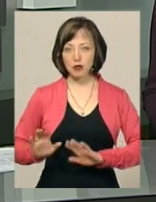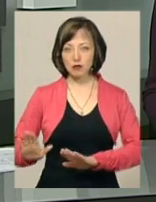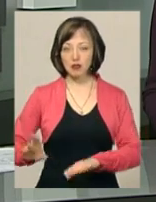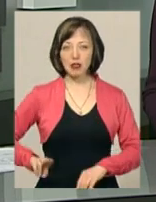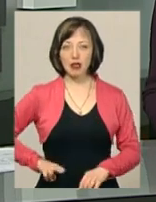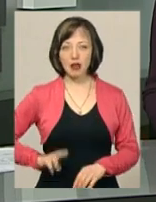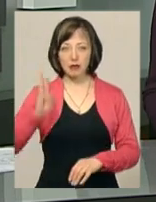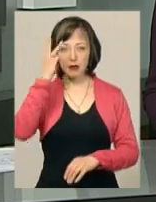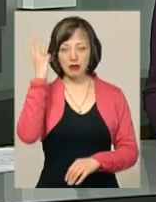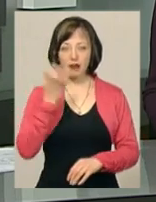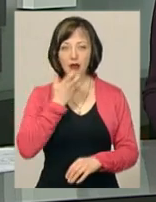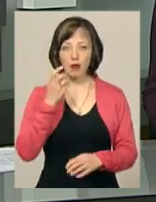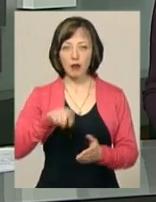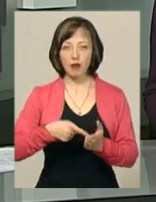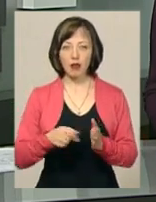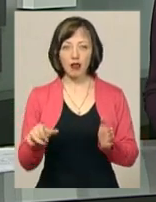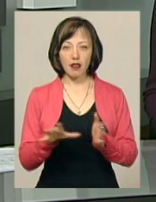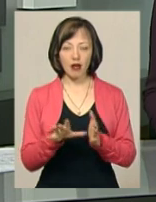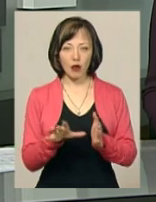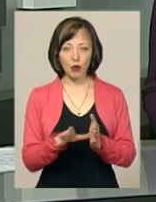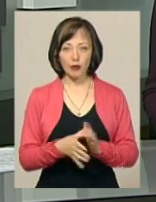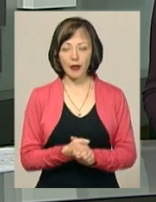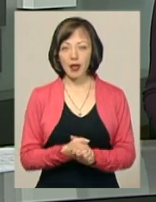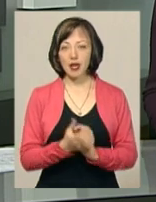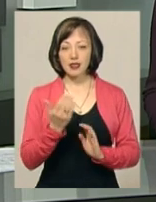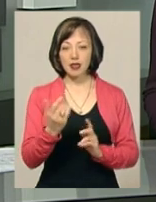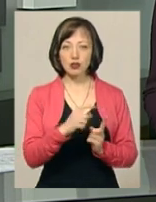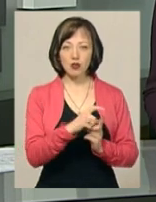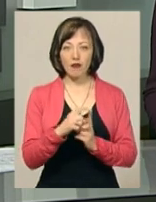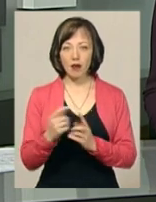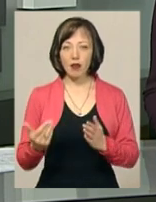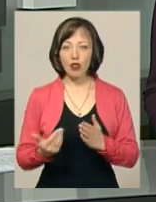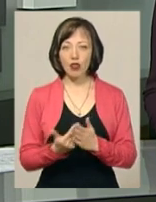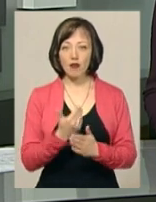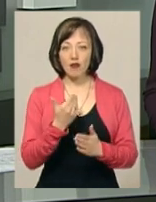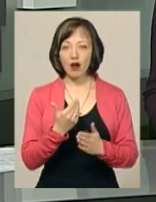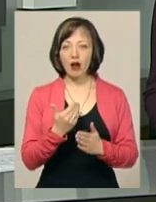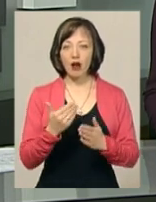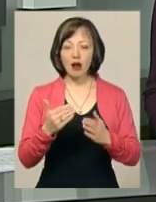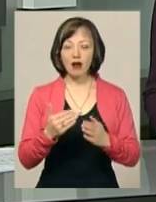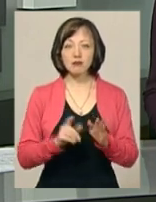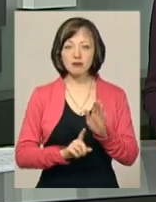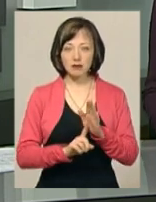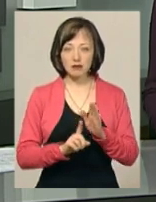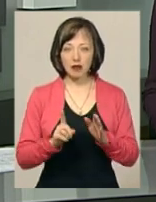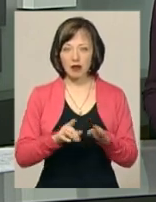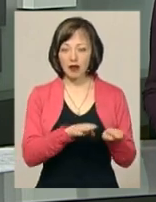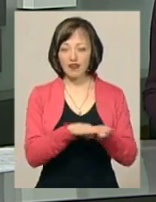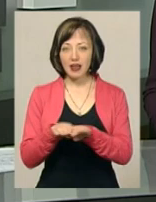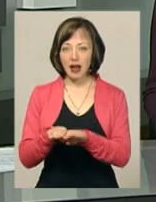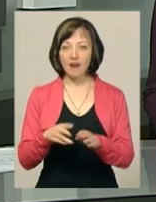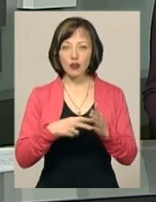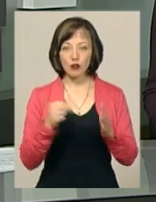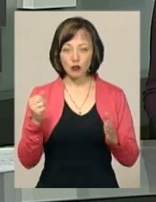директора «Хмельницьктеплокомуненерго» Світлана Остапюк. За її словами, нова хвиля відключень розпочнеться з 1 квітня. Попередження